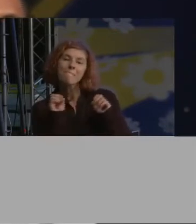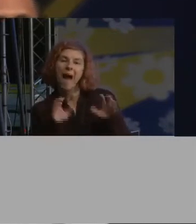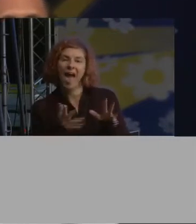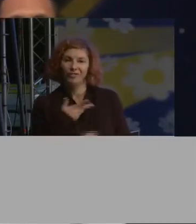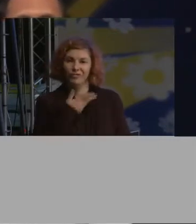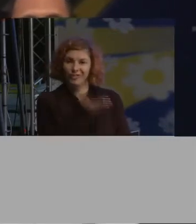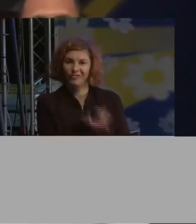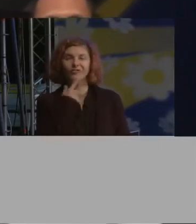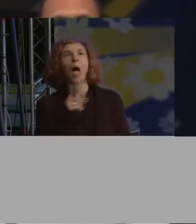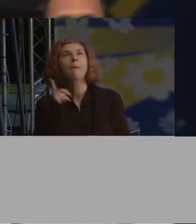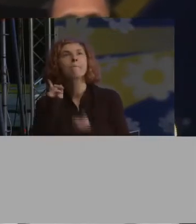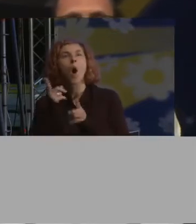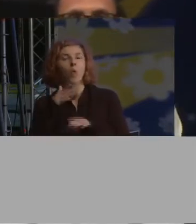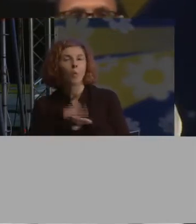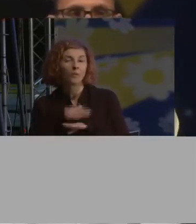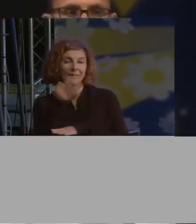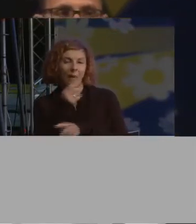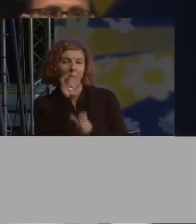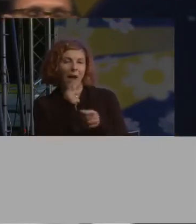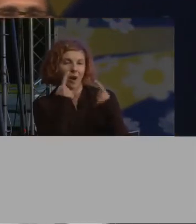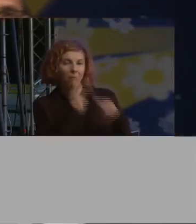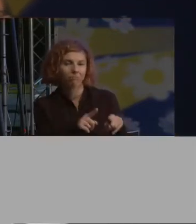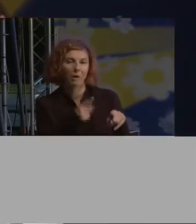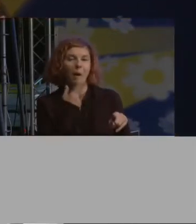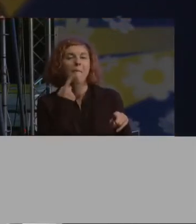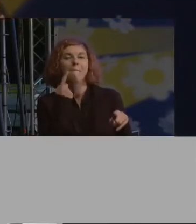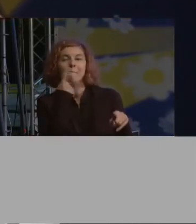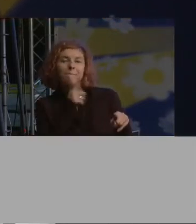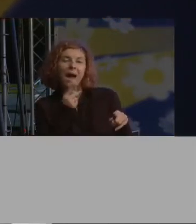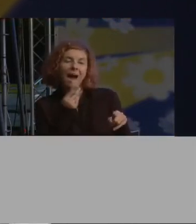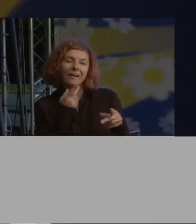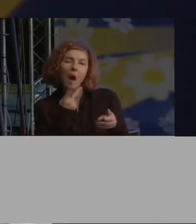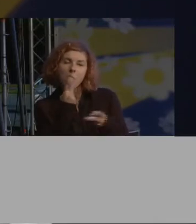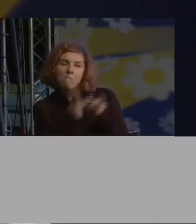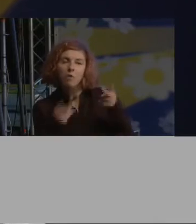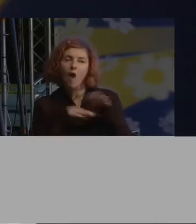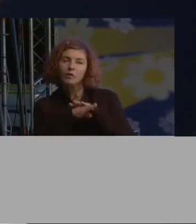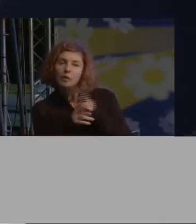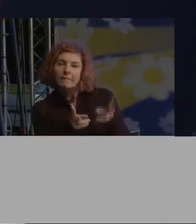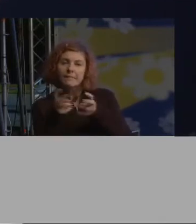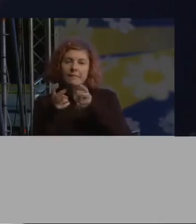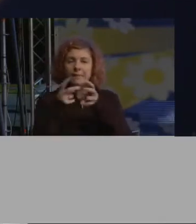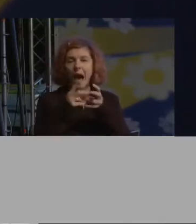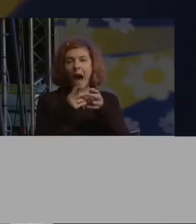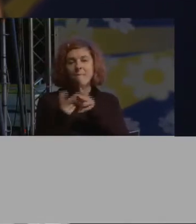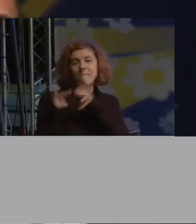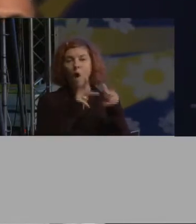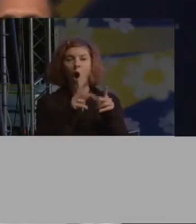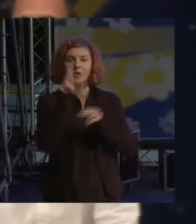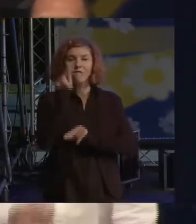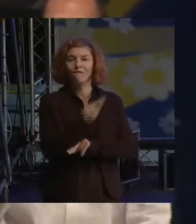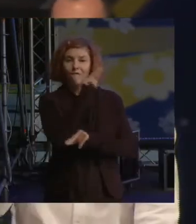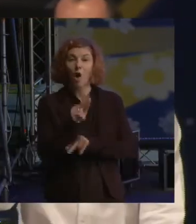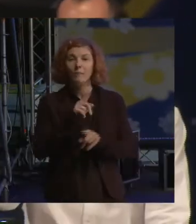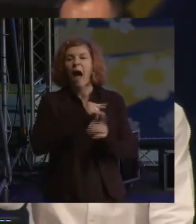politica finora per cercare di accattivare portare voti ma senza poi portare risultati